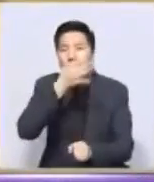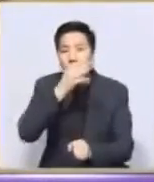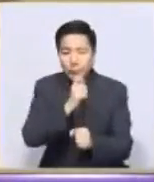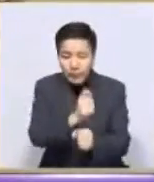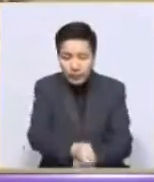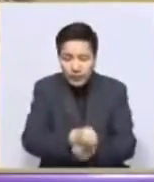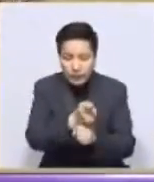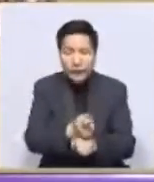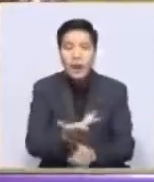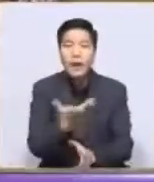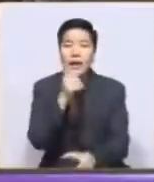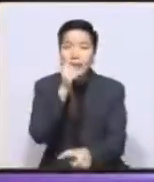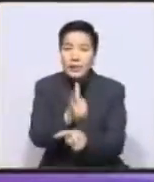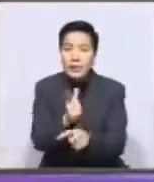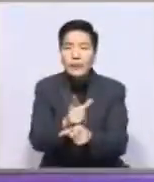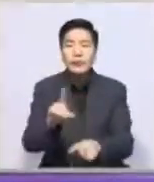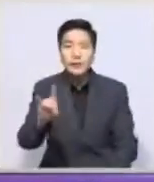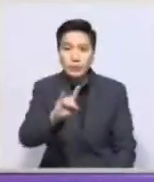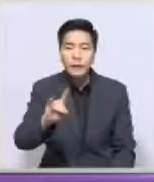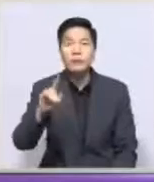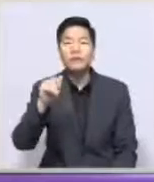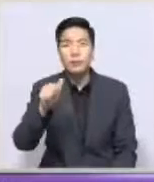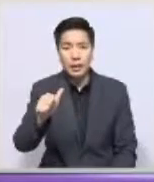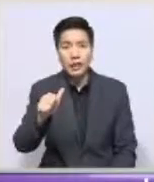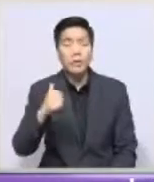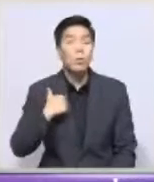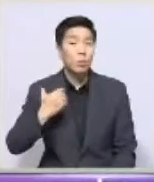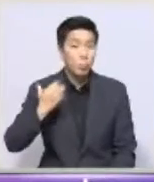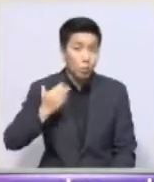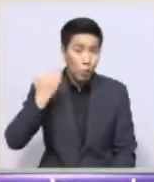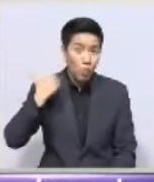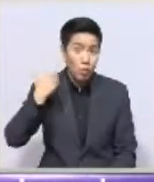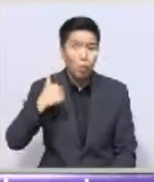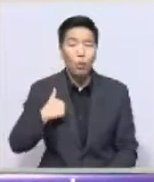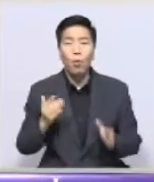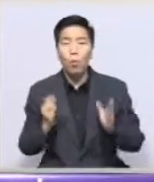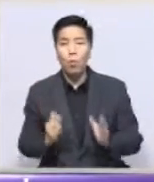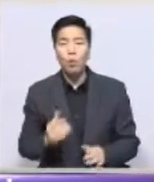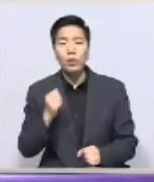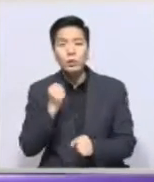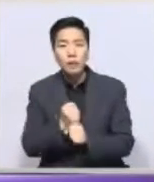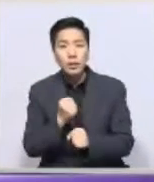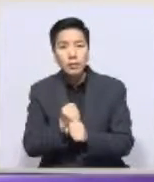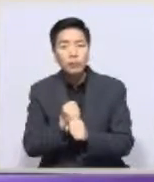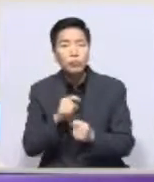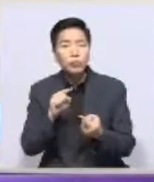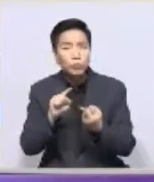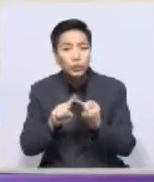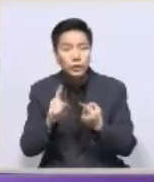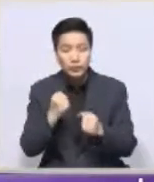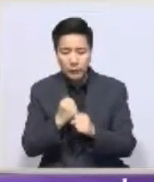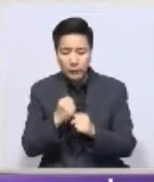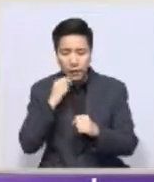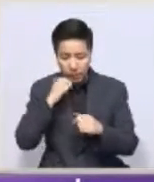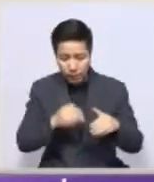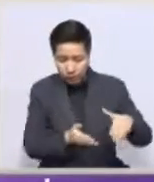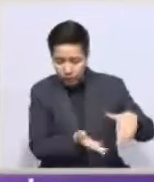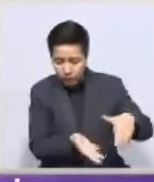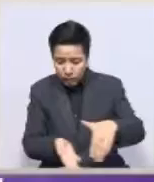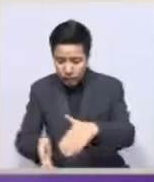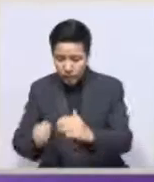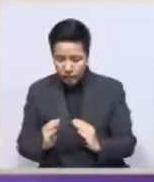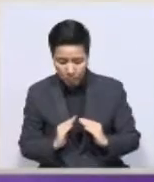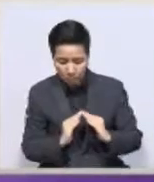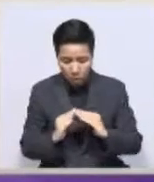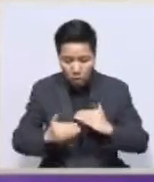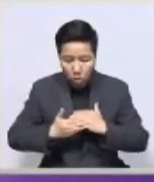และกระชังเลี้ยงสัตว์น้ำ คือเดิมเนี่ยคนที่ก่อสร้างสิ่งล้ำน้ำไปแล้วเนี่ยโดยไม่รับอนุญ